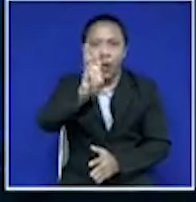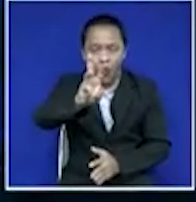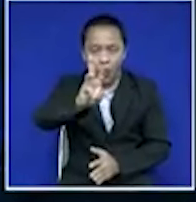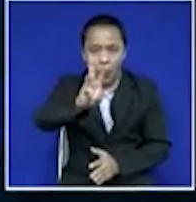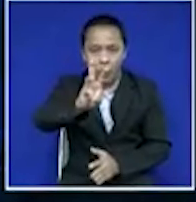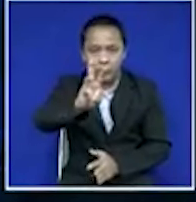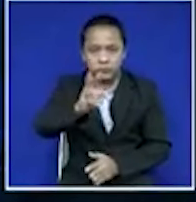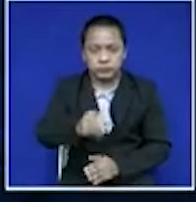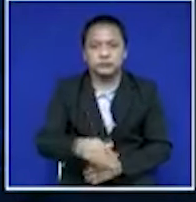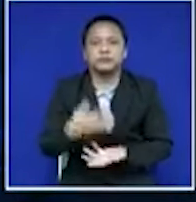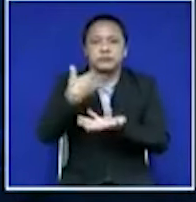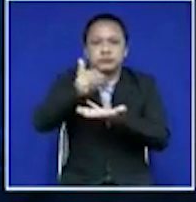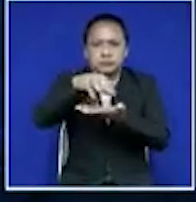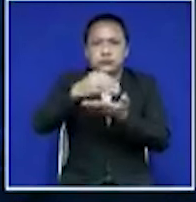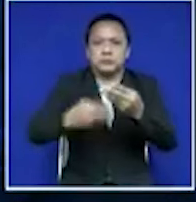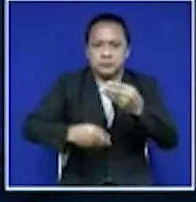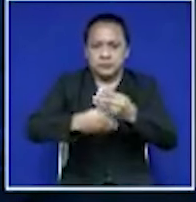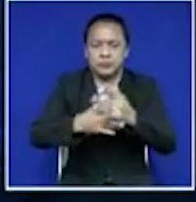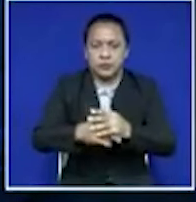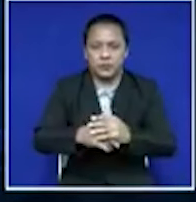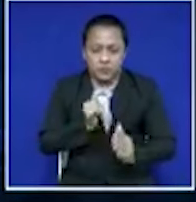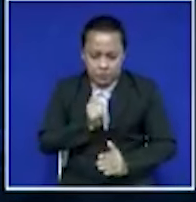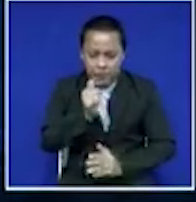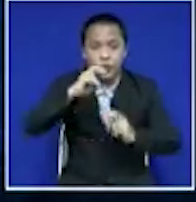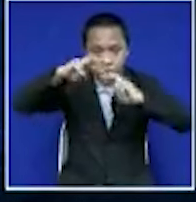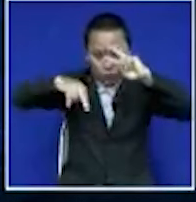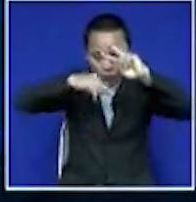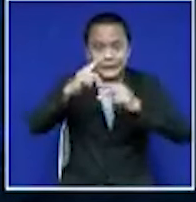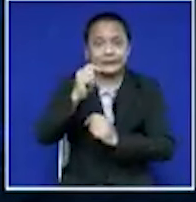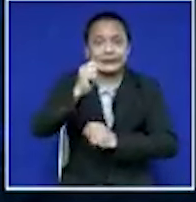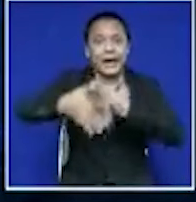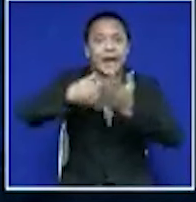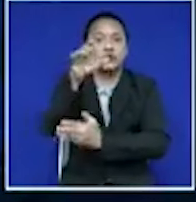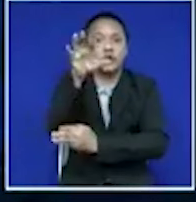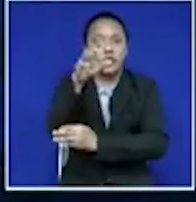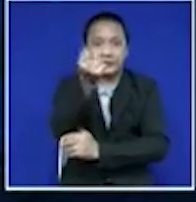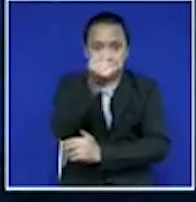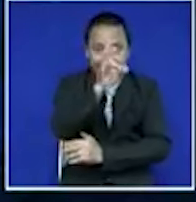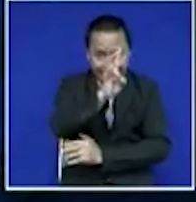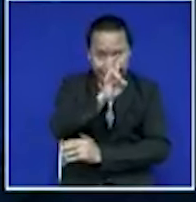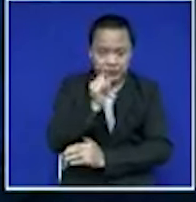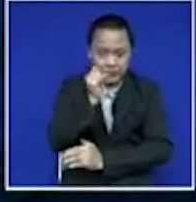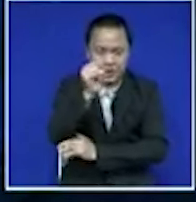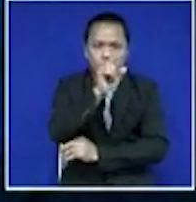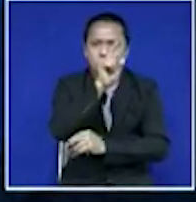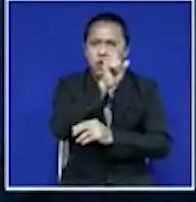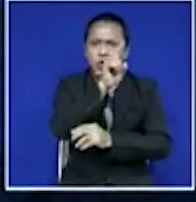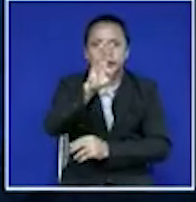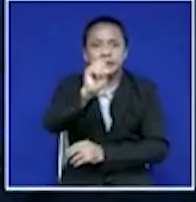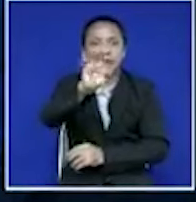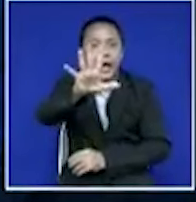มีรายละเอียดอย่างนี้ครับก็เราได้เข้าไปตรวจในตลาดกลางกุ้งวันที่17